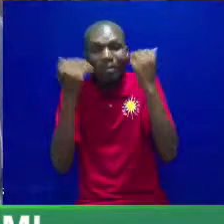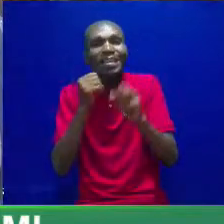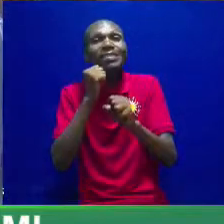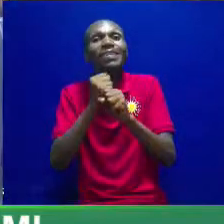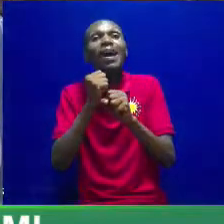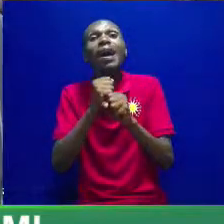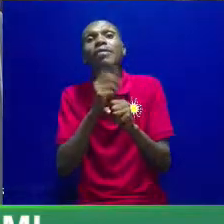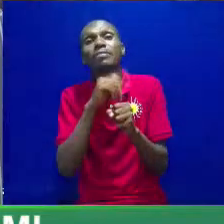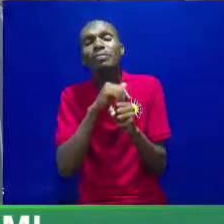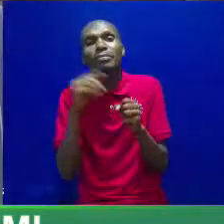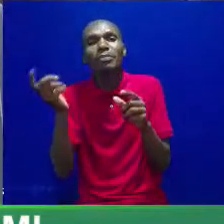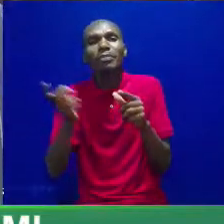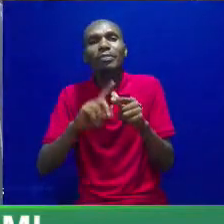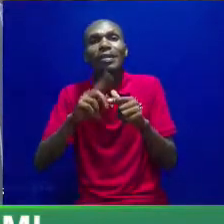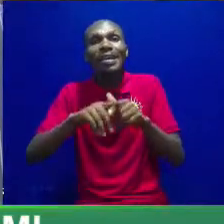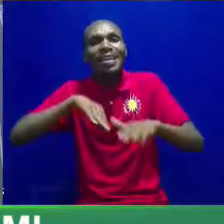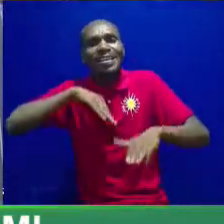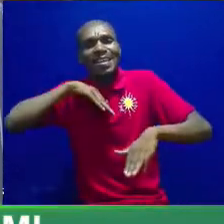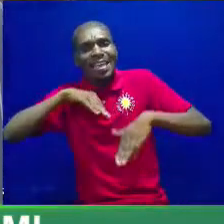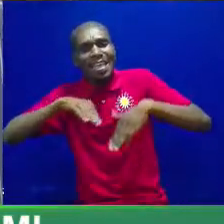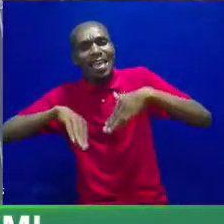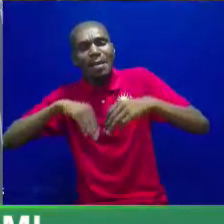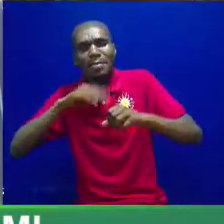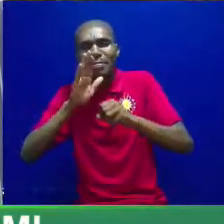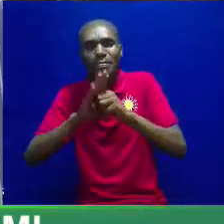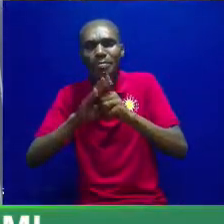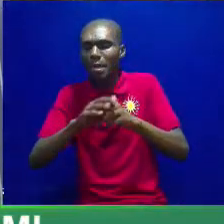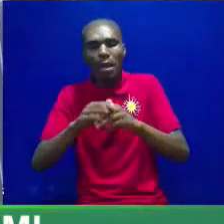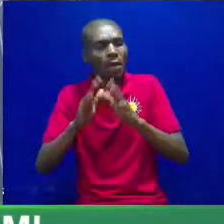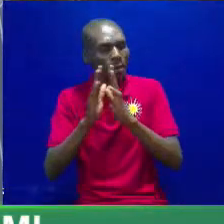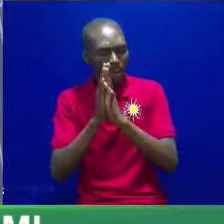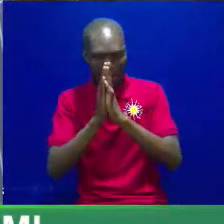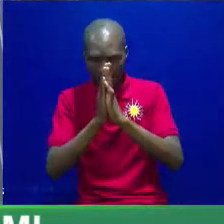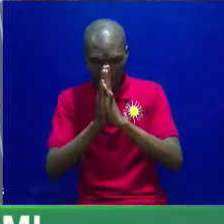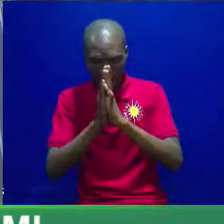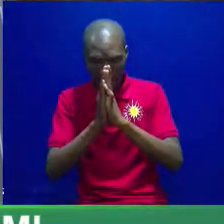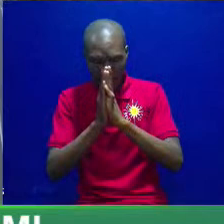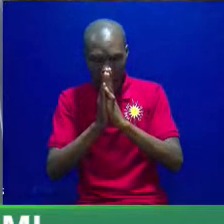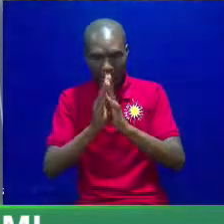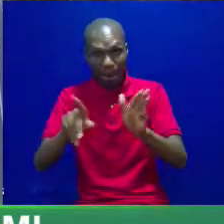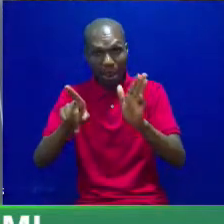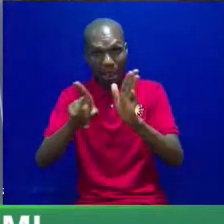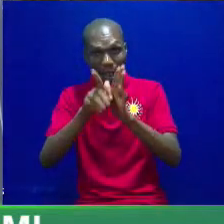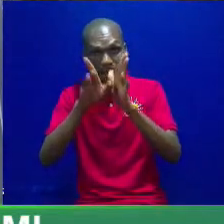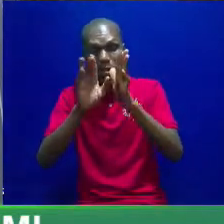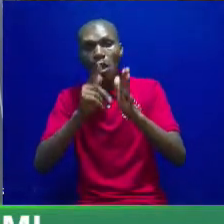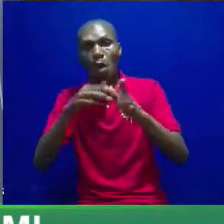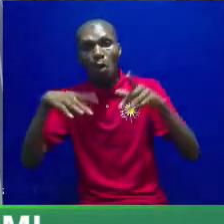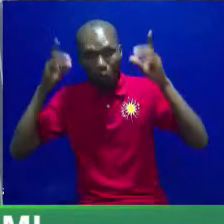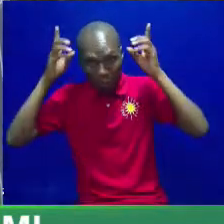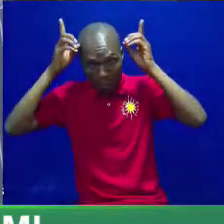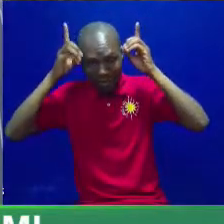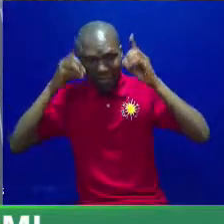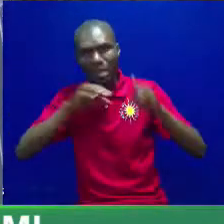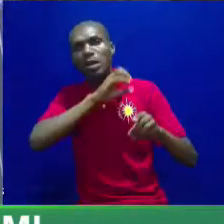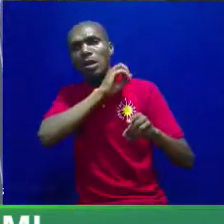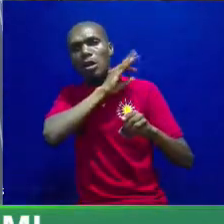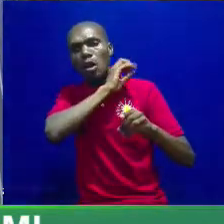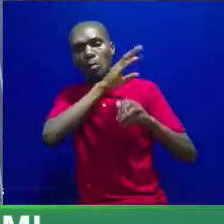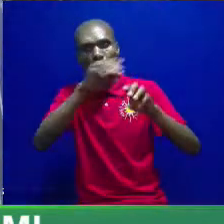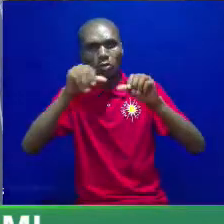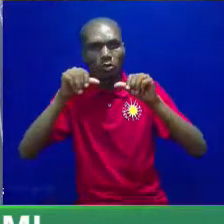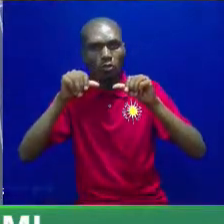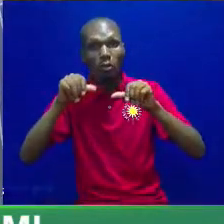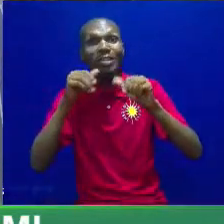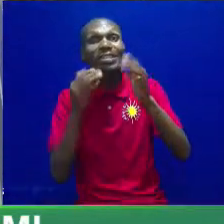uamuzi and we are well happy na tunamuombea jaji mchache mbali ya Musa ya kesi aendelee kufanyia wananchi